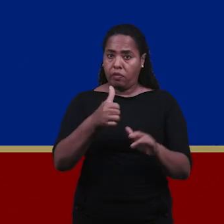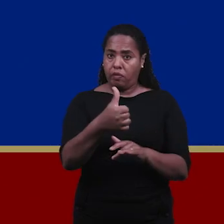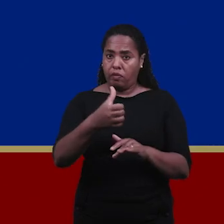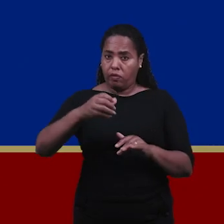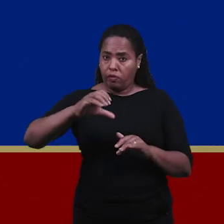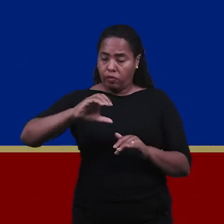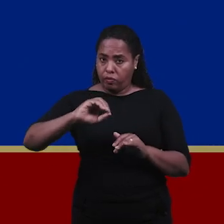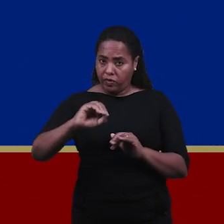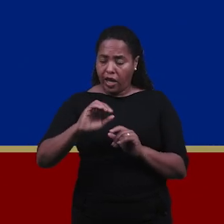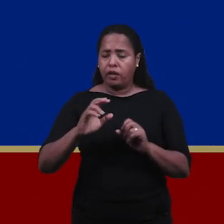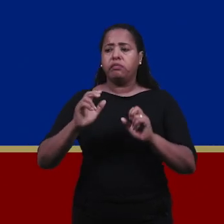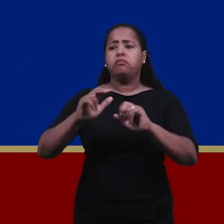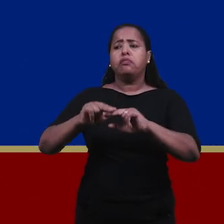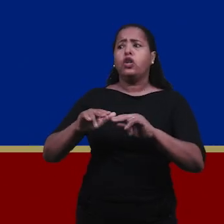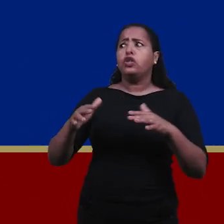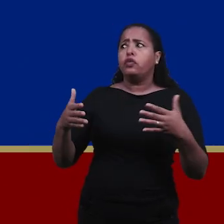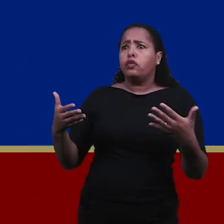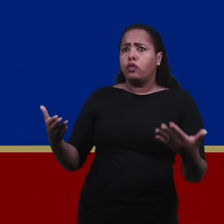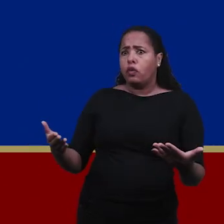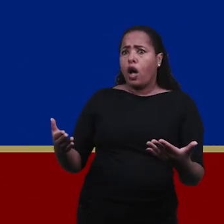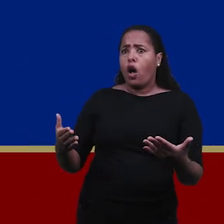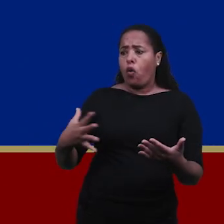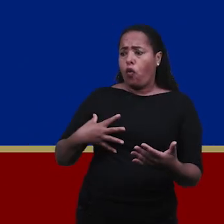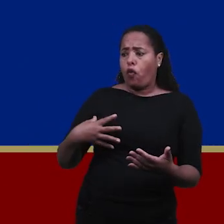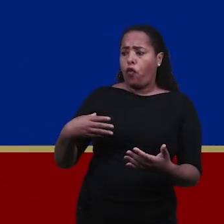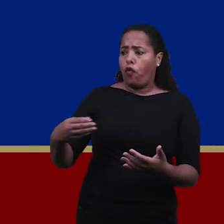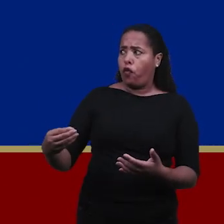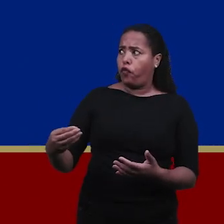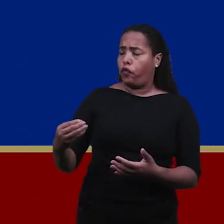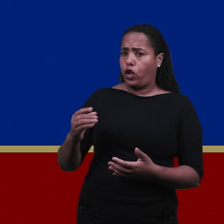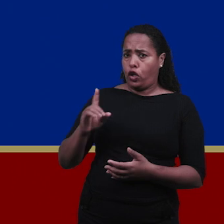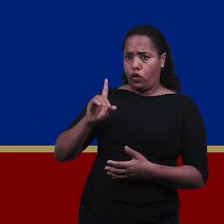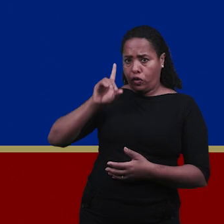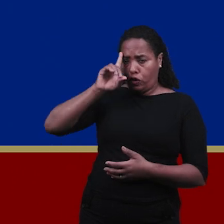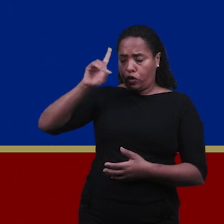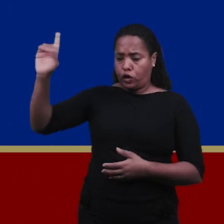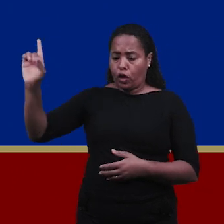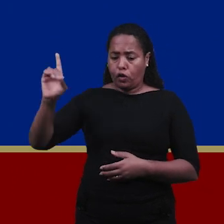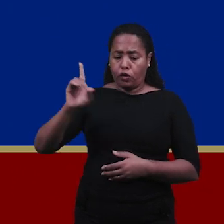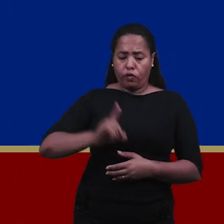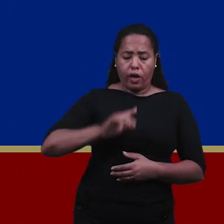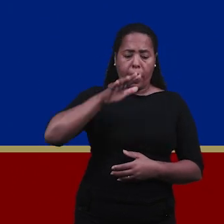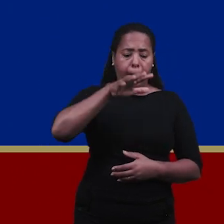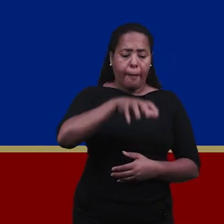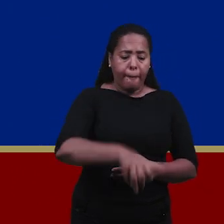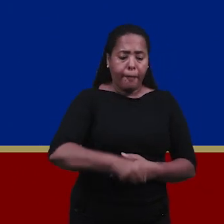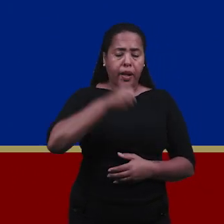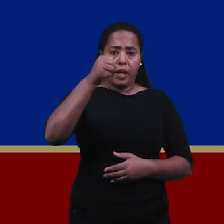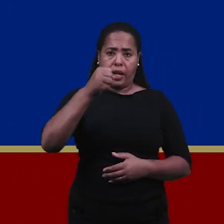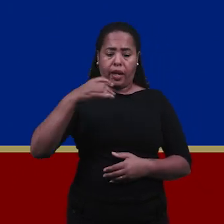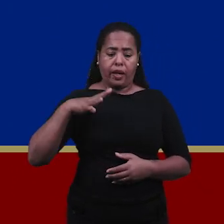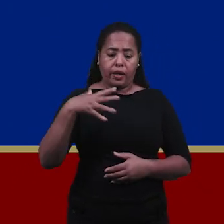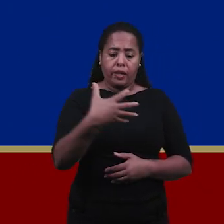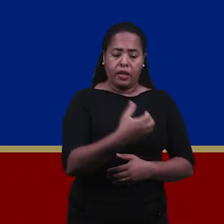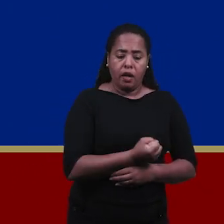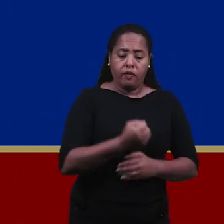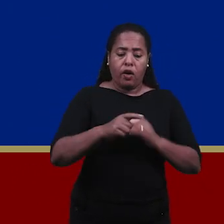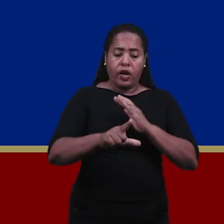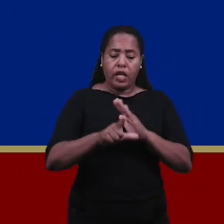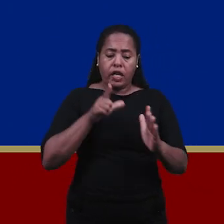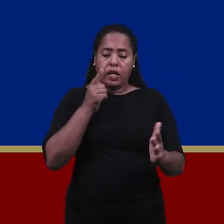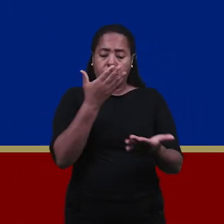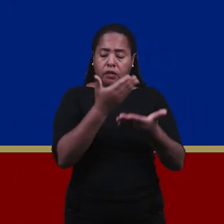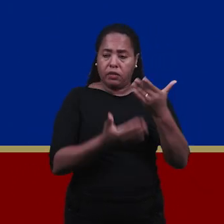Car le Fils de l'homme est venu chercher et sauver ceux qui étaient perdus.